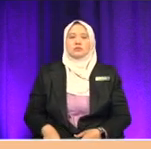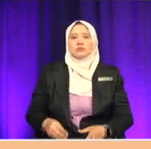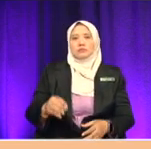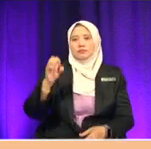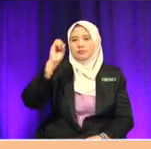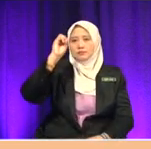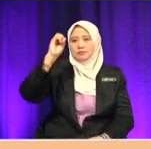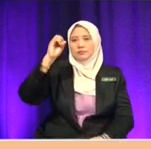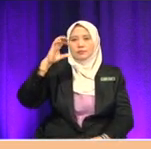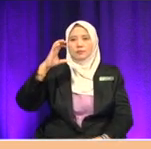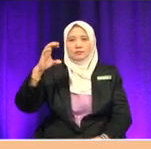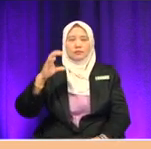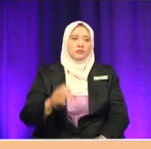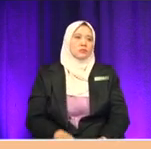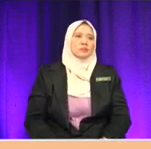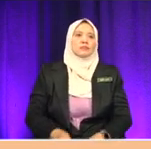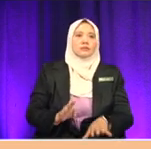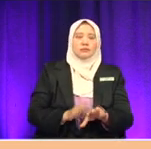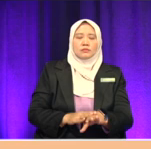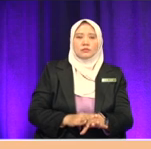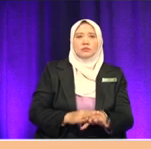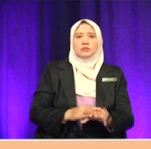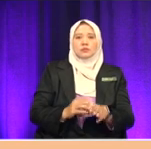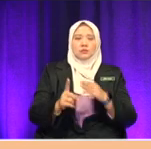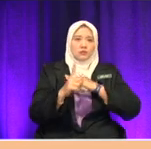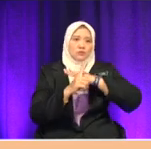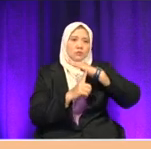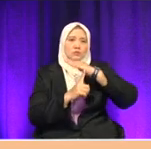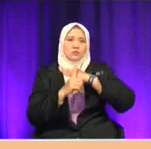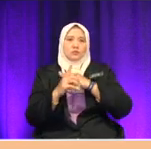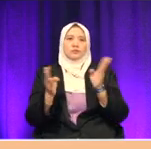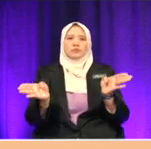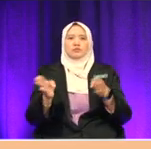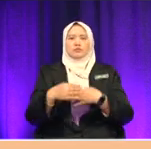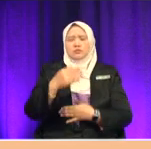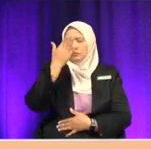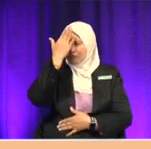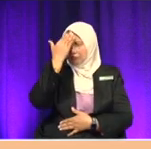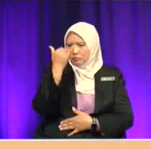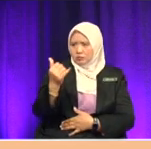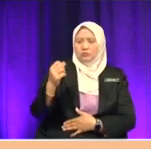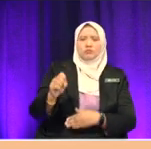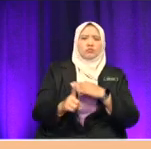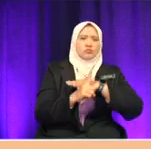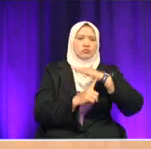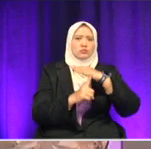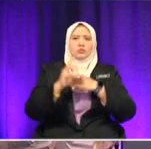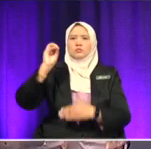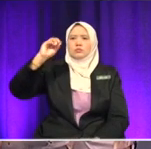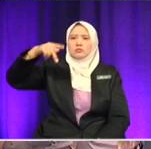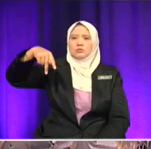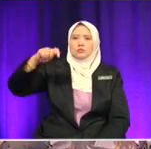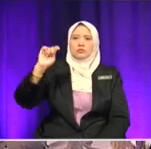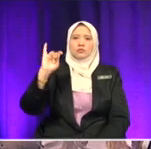37 darjah Celsius. Itu pada suhu bilik. Kenapa dipanggil suhu optimum? Ha, optimum ini membawa